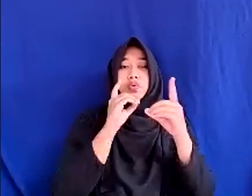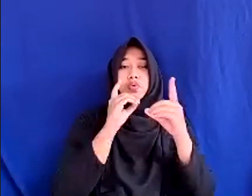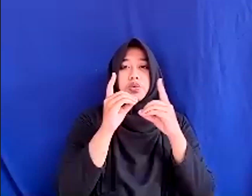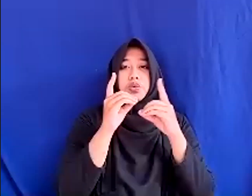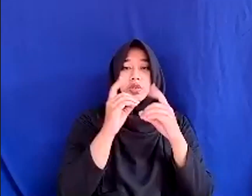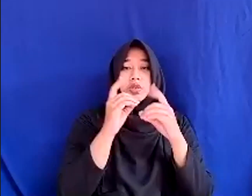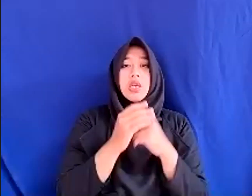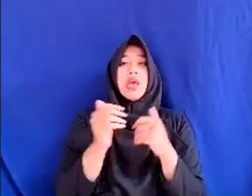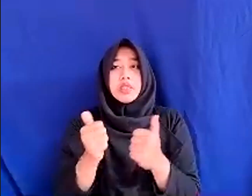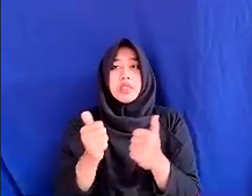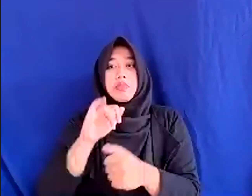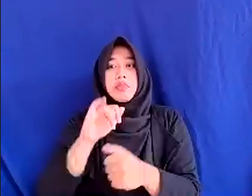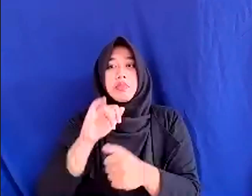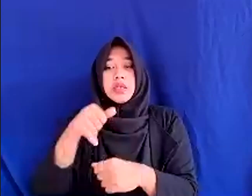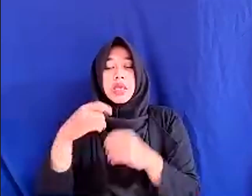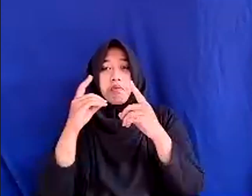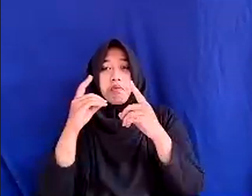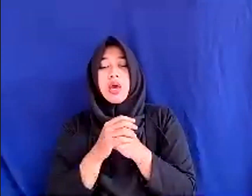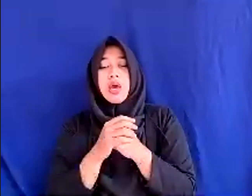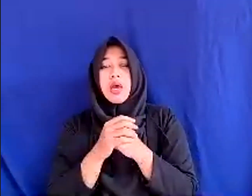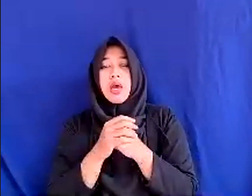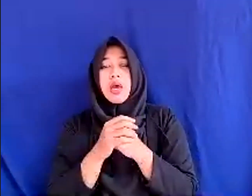Bapak Ibu di dalam